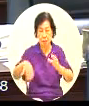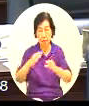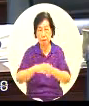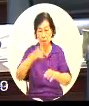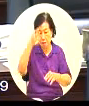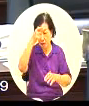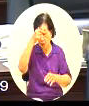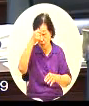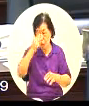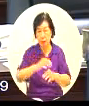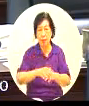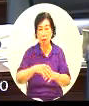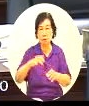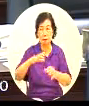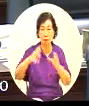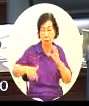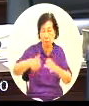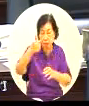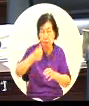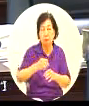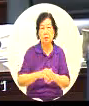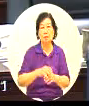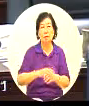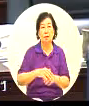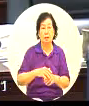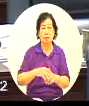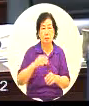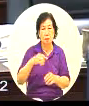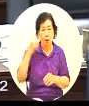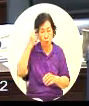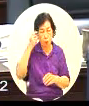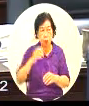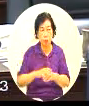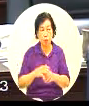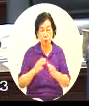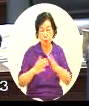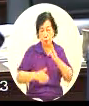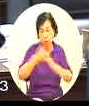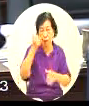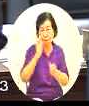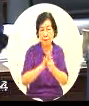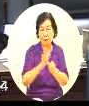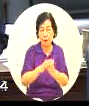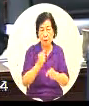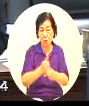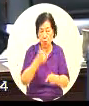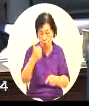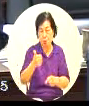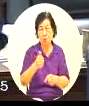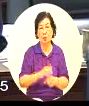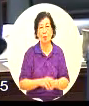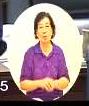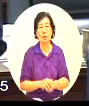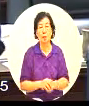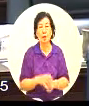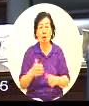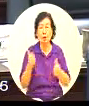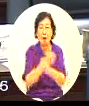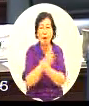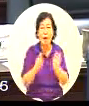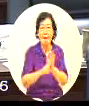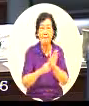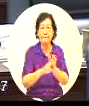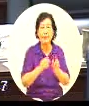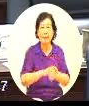念咱永远的市长吼，何林武会当带来遐光荣，吼！这张批我著代表咱林长来送